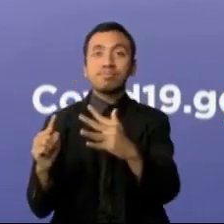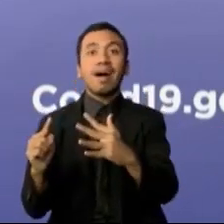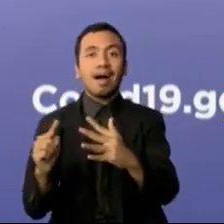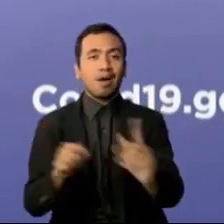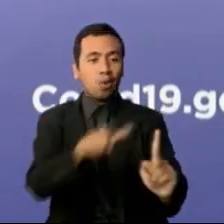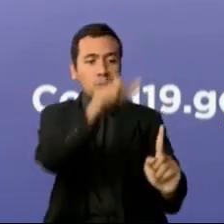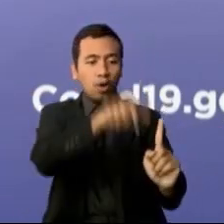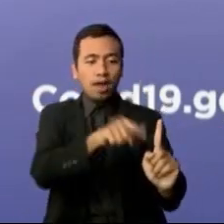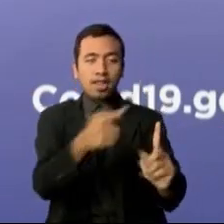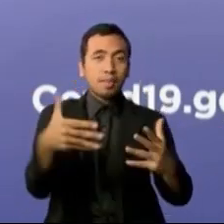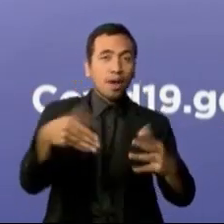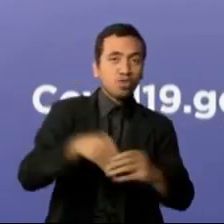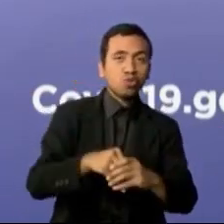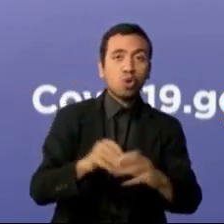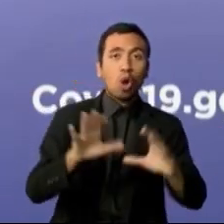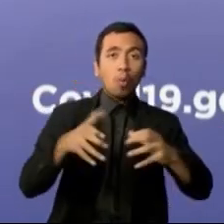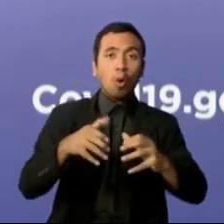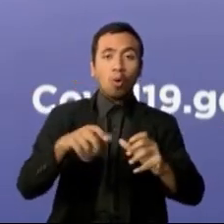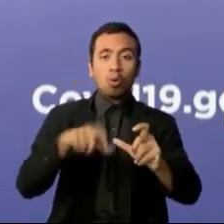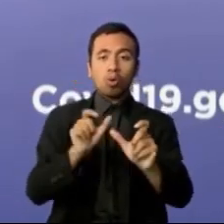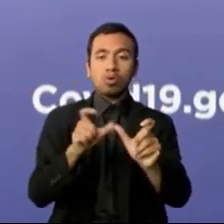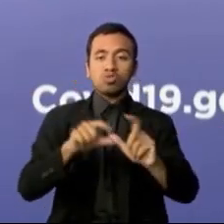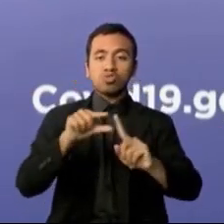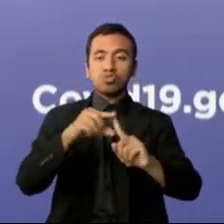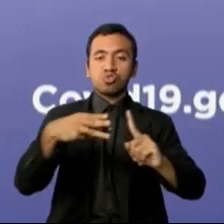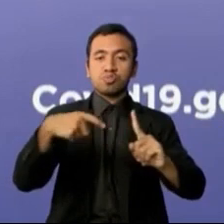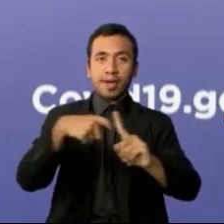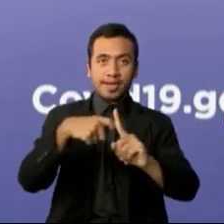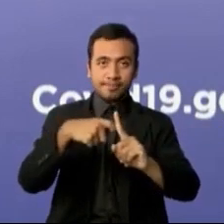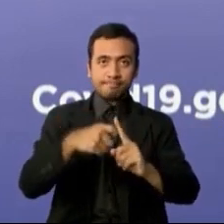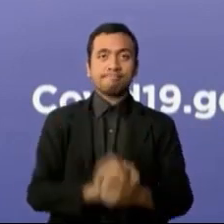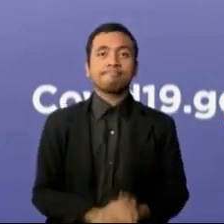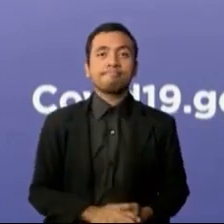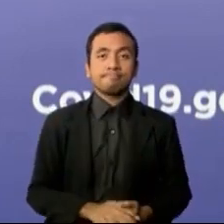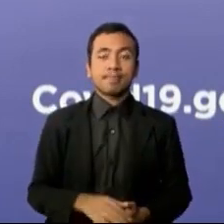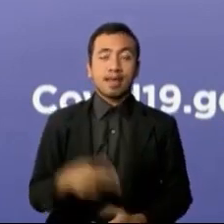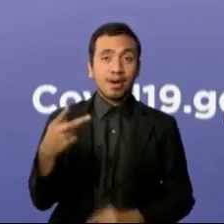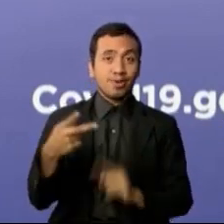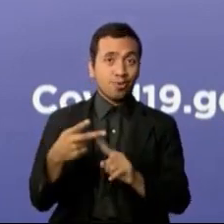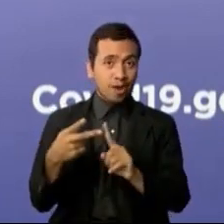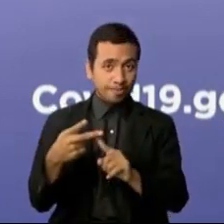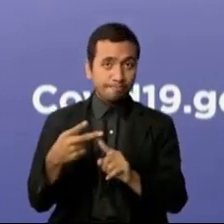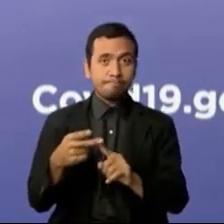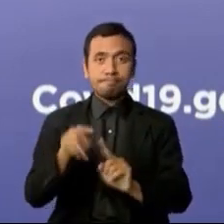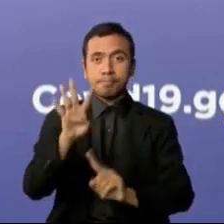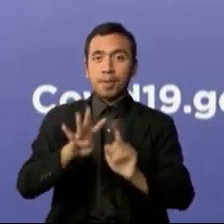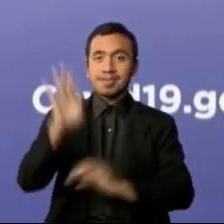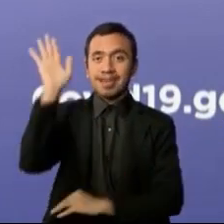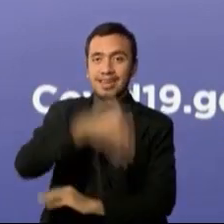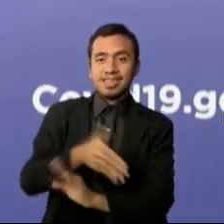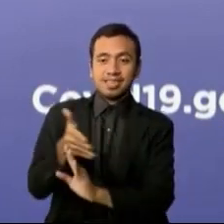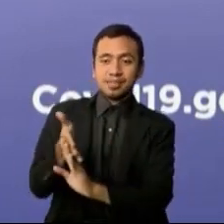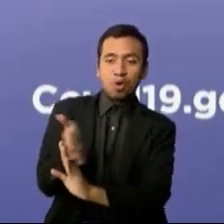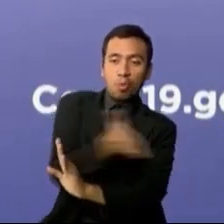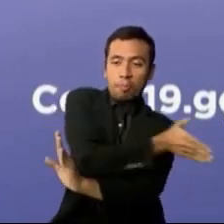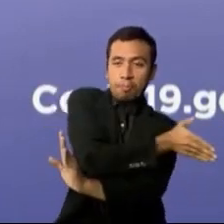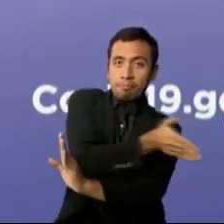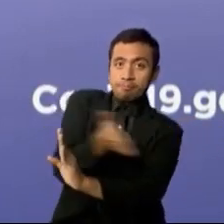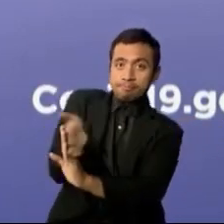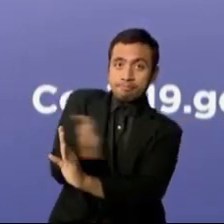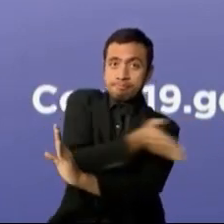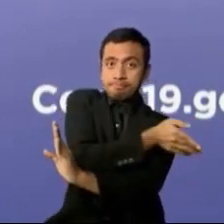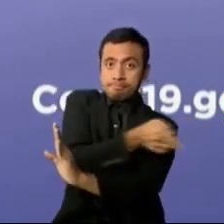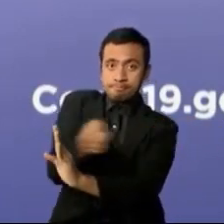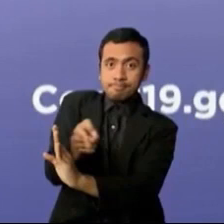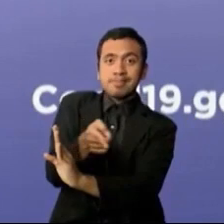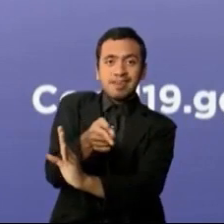Suspect Kemudian yang kedua dalam 14 Hari terakhir pernah kontak